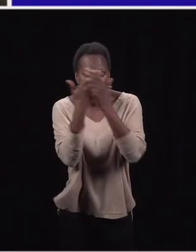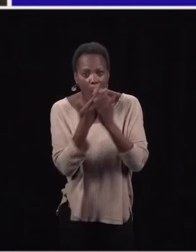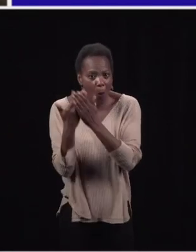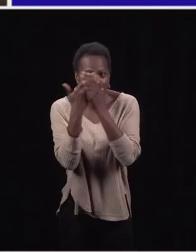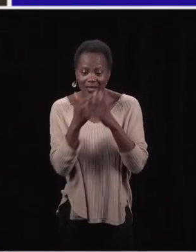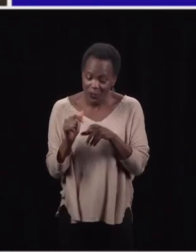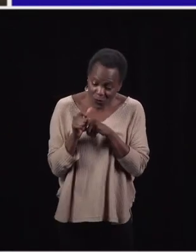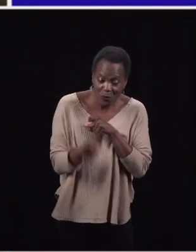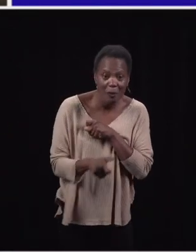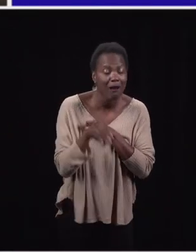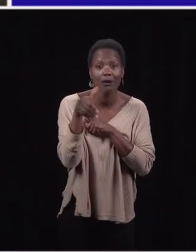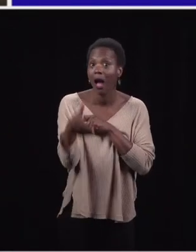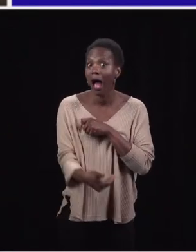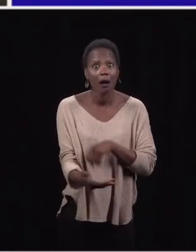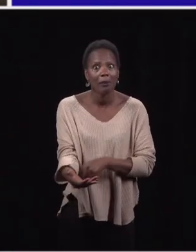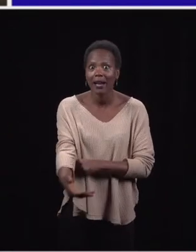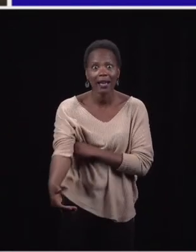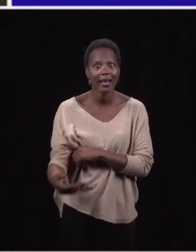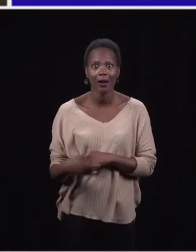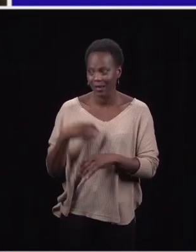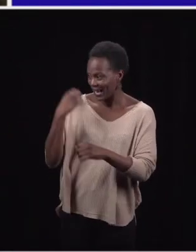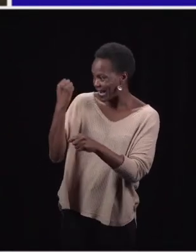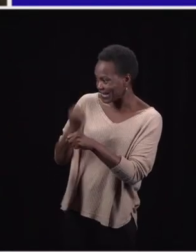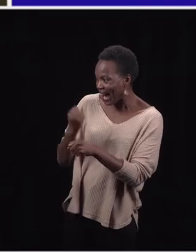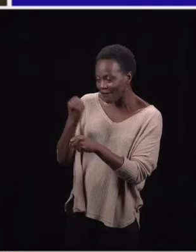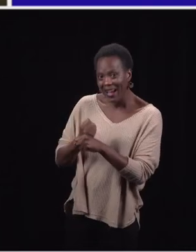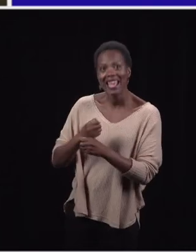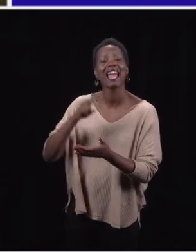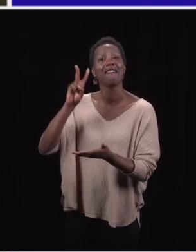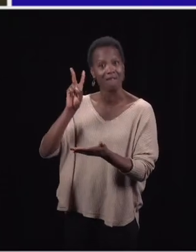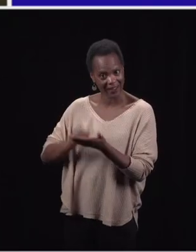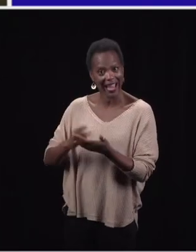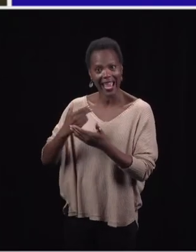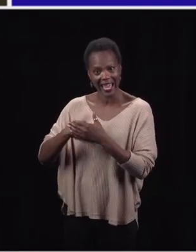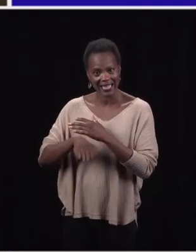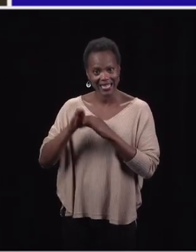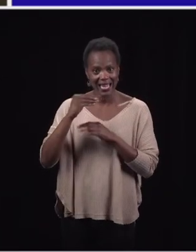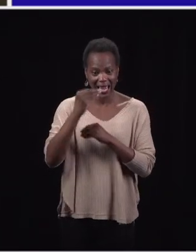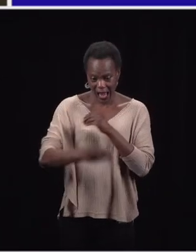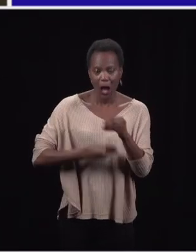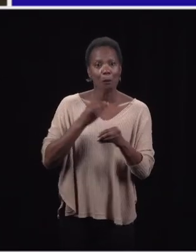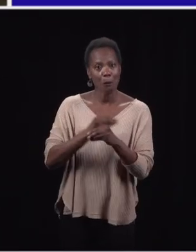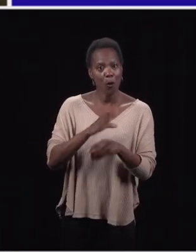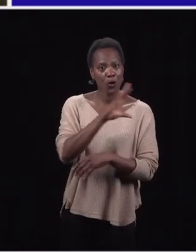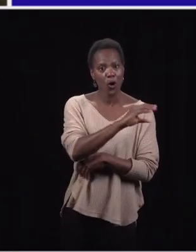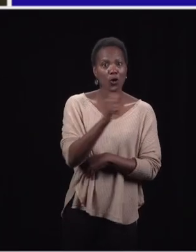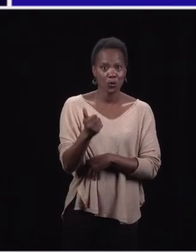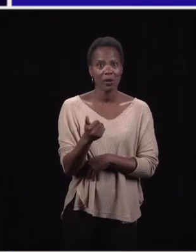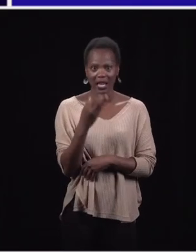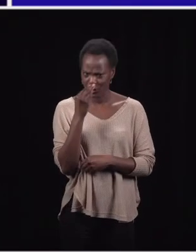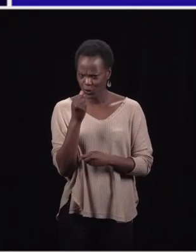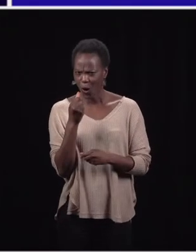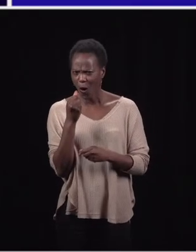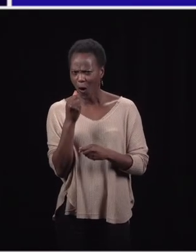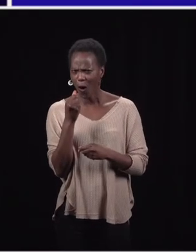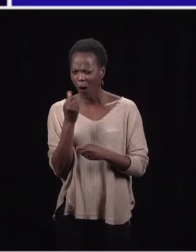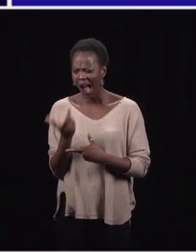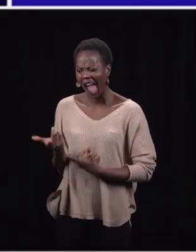sera un vrai job dans ce milieu qui vous fait un appel du pied quand même de pieds